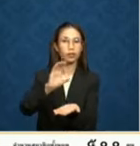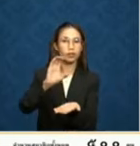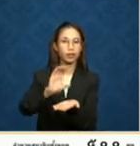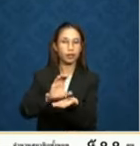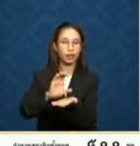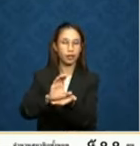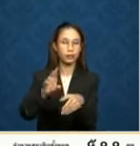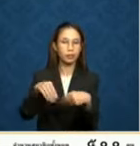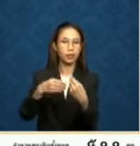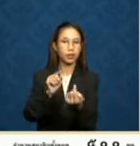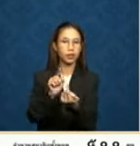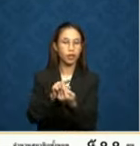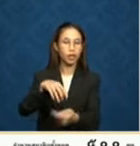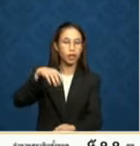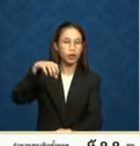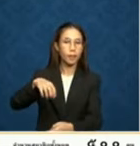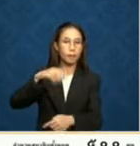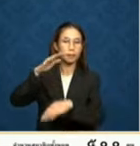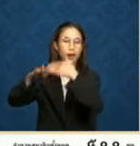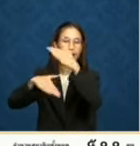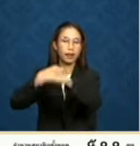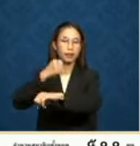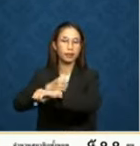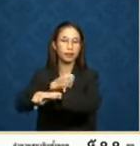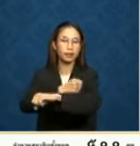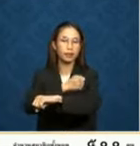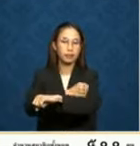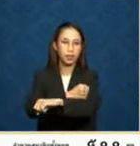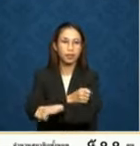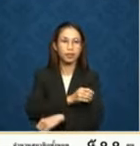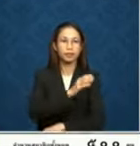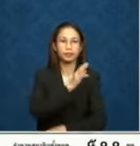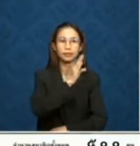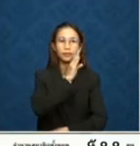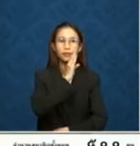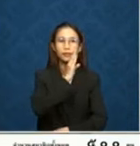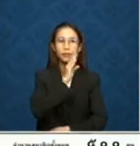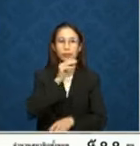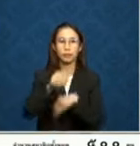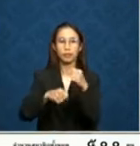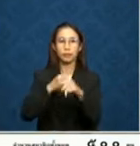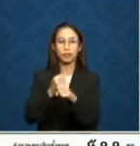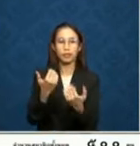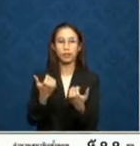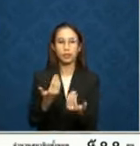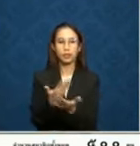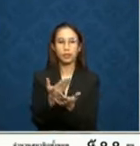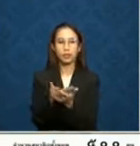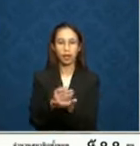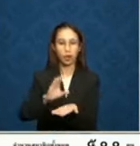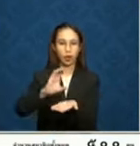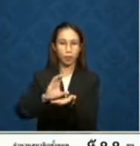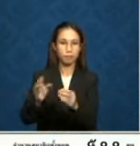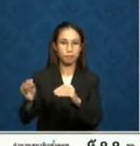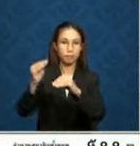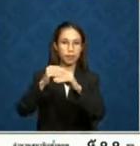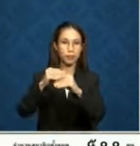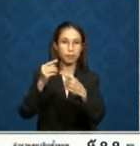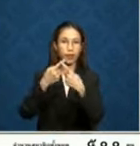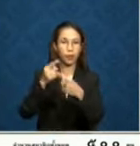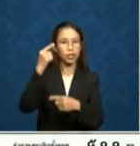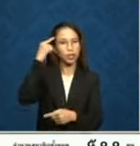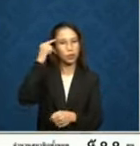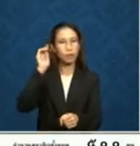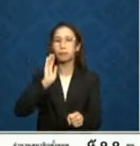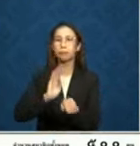่าสำหรับอพพรัฎนาภิมืแลนงานเราถึงแม้ปีนี้เราจะได้โปรมาณที่เพิมขึนแต่กไม่เผียนพ